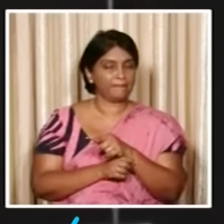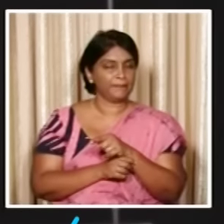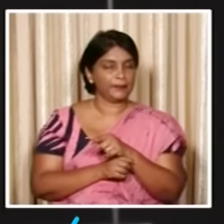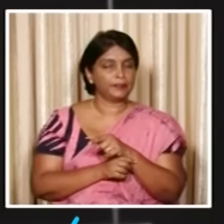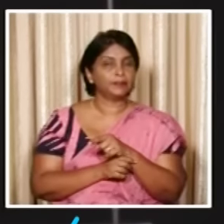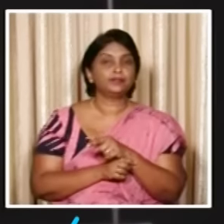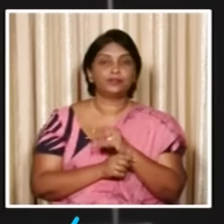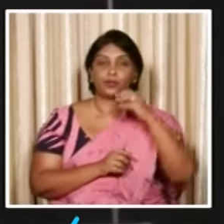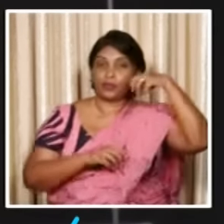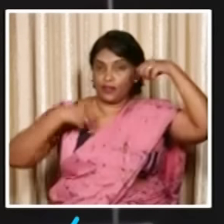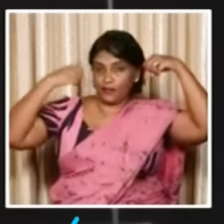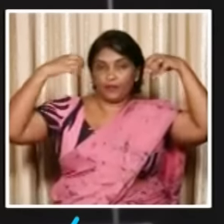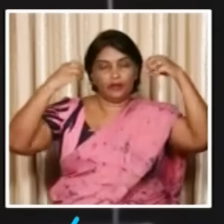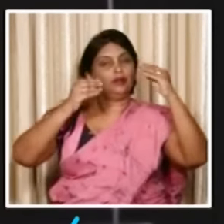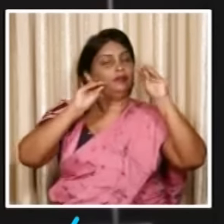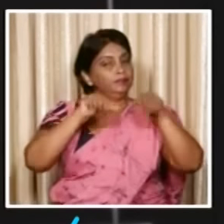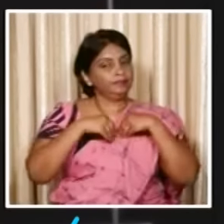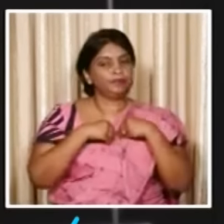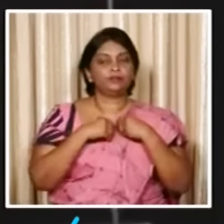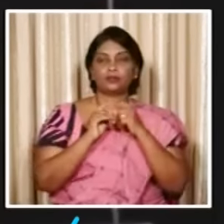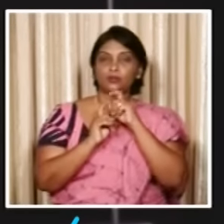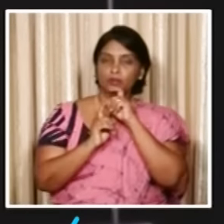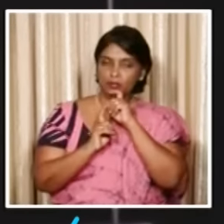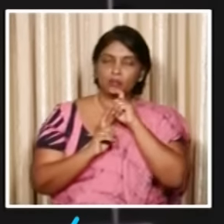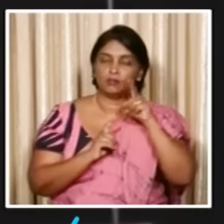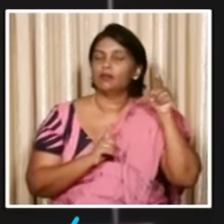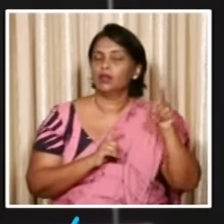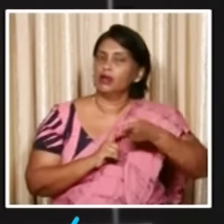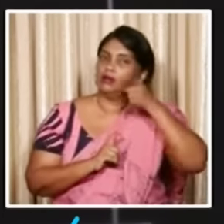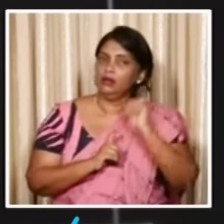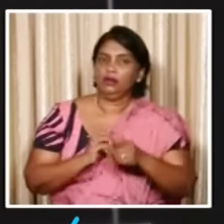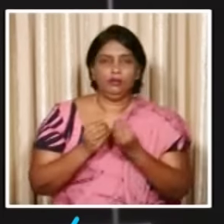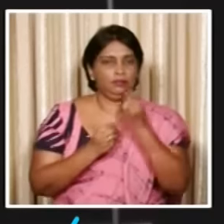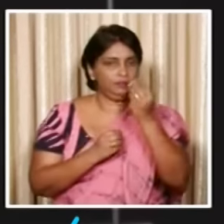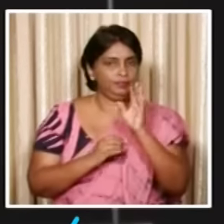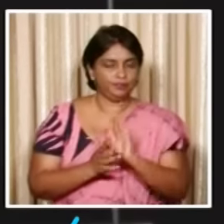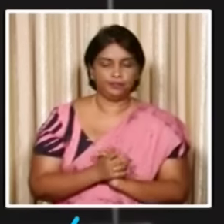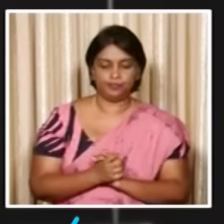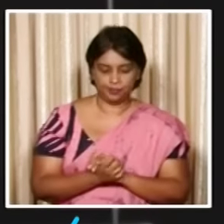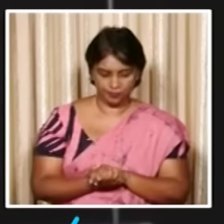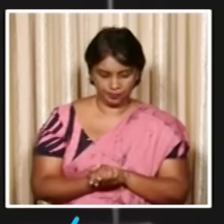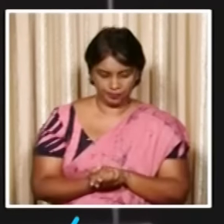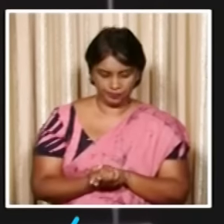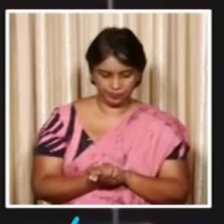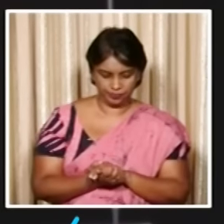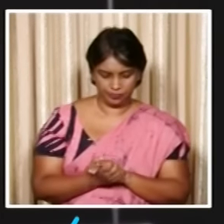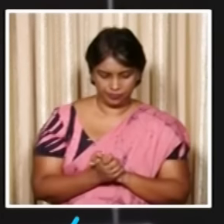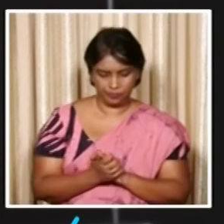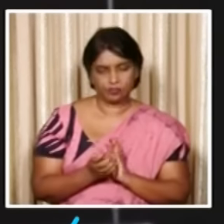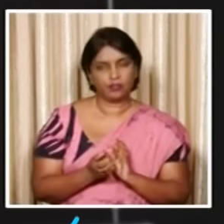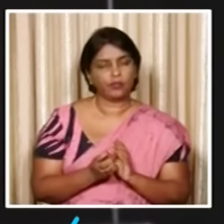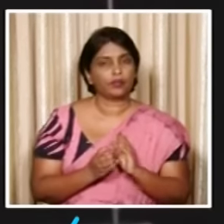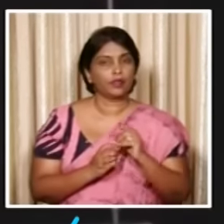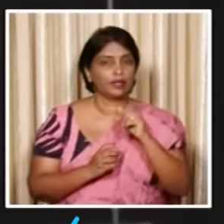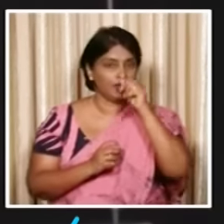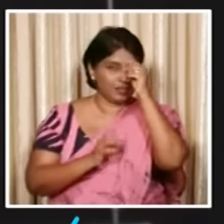அதற்கமைய March 8 சிவராத்திரி தின பூசை வழிபாடுகளை சிறப்புற நடாத்தும் நோக்கில் ஆலய பூசகர் மற்றும் அடியவர்கள் ஒன்று கூடி